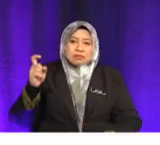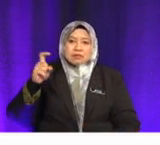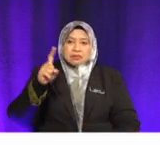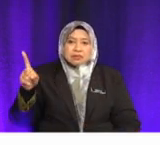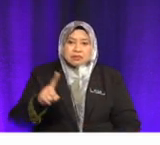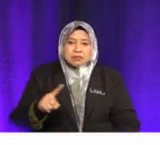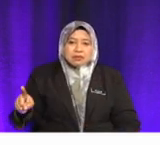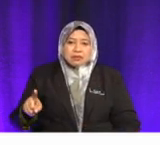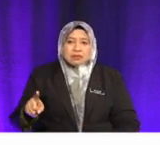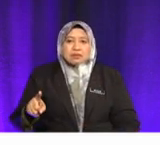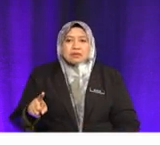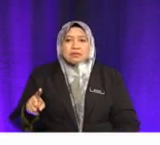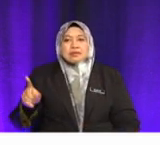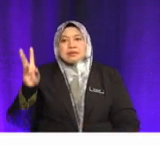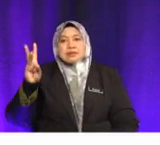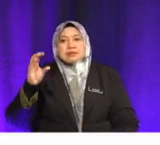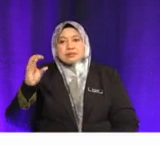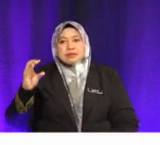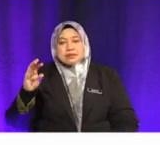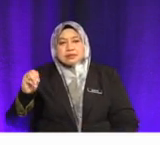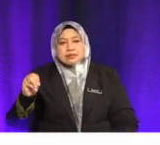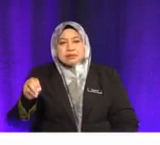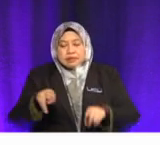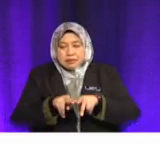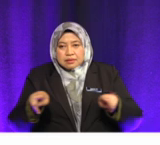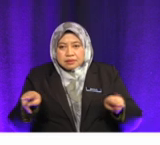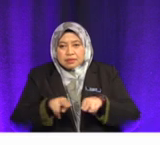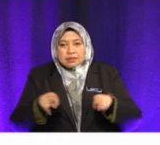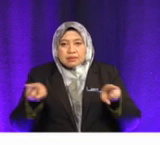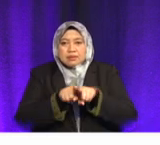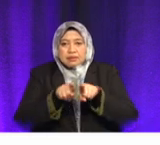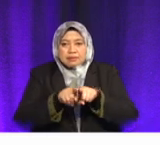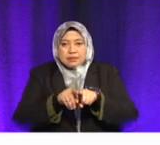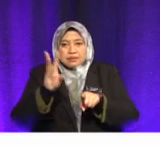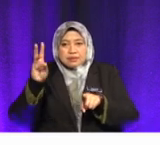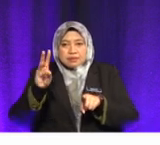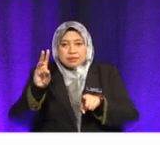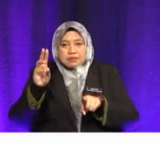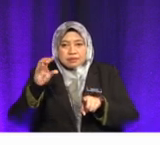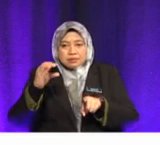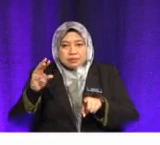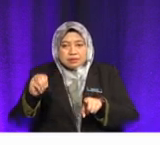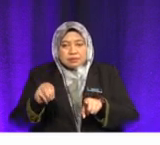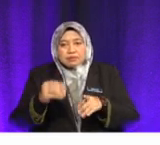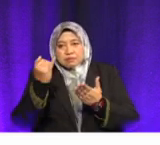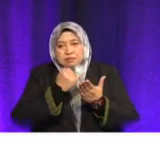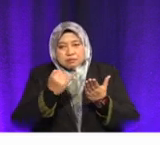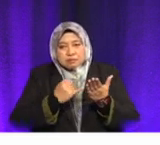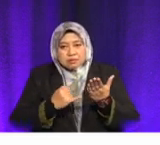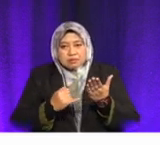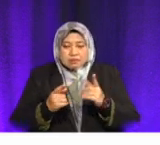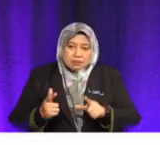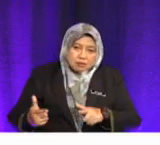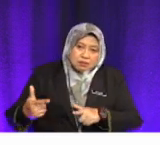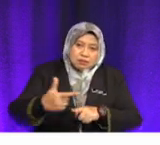senantiasa berjarak 6 unit dari TTS Oke enam ini dari titik s Oke jadi kita akan lukis lengkungan